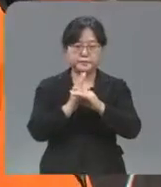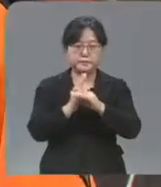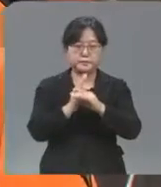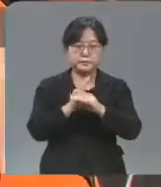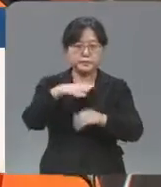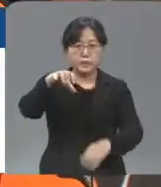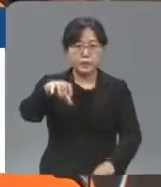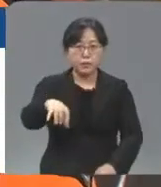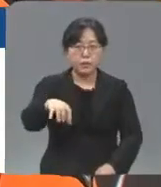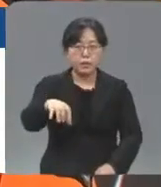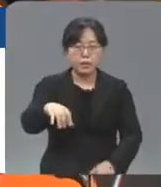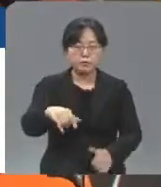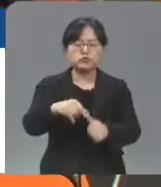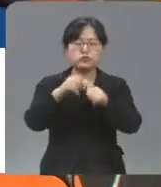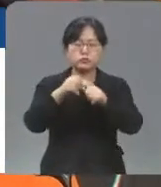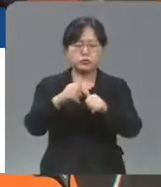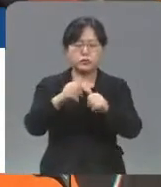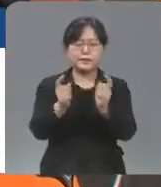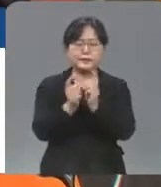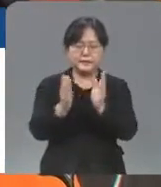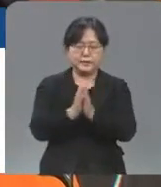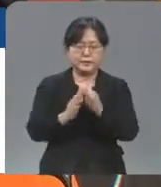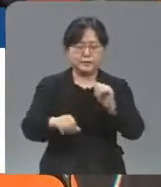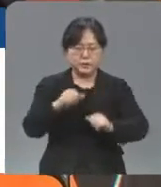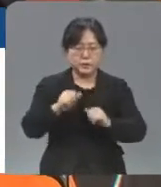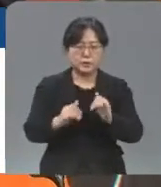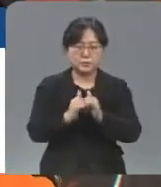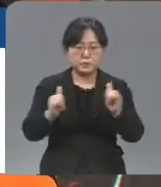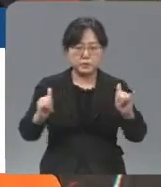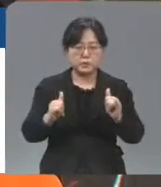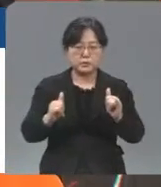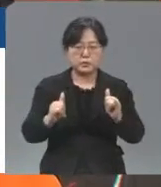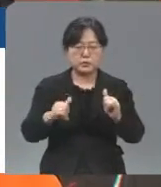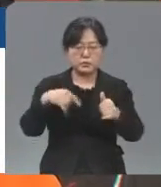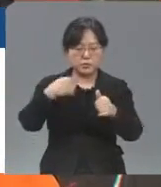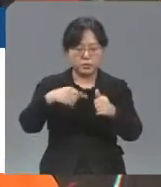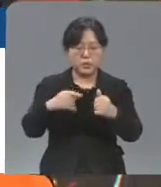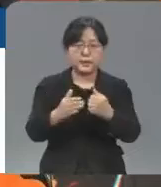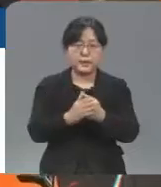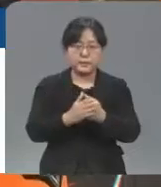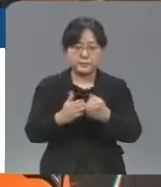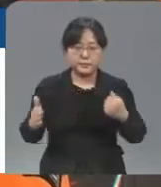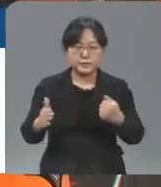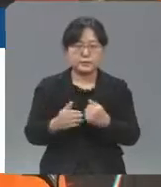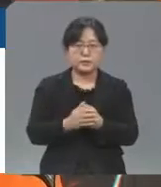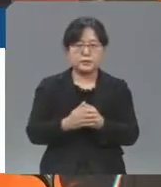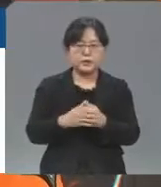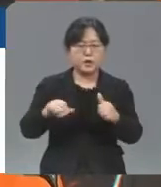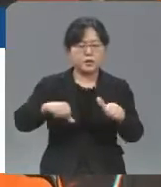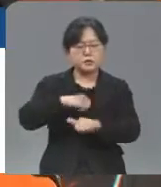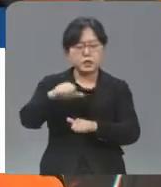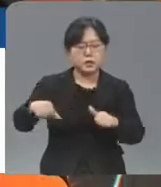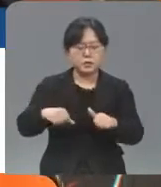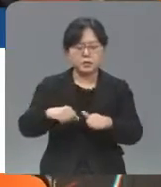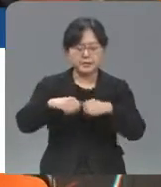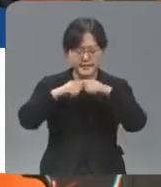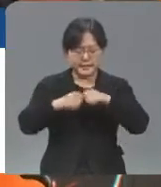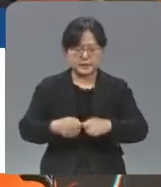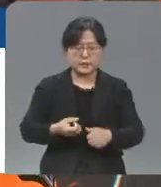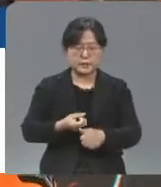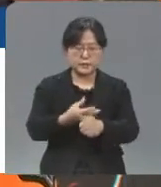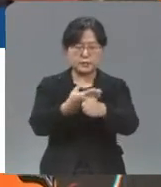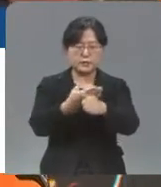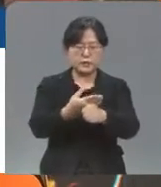일선 현장에서 구조대원으로 직접 뛰었던 사람들, 또 구급대원으로 뛰었던 사람들이 직접 교육을 하고 있기 때문에 훨씬 더 현장감 있고